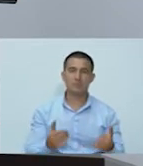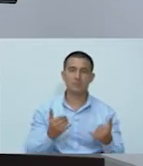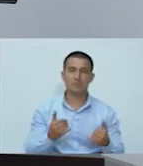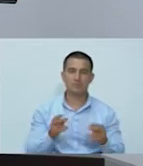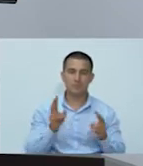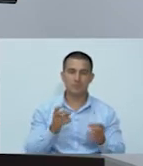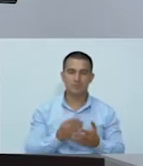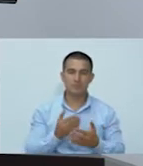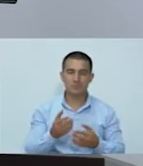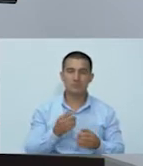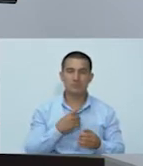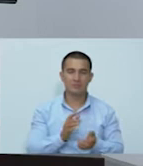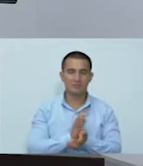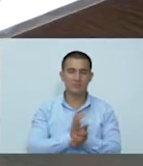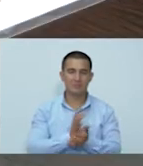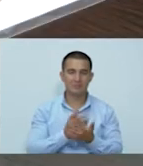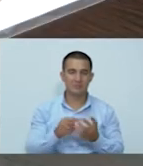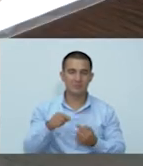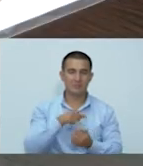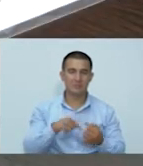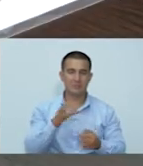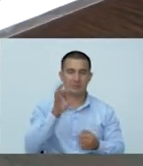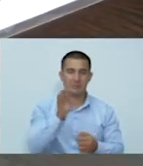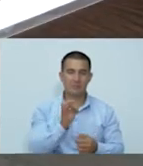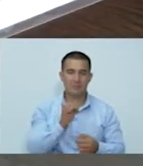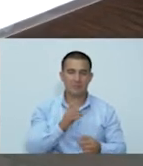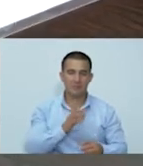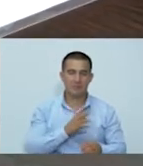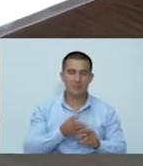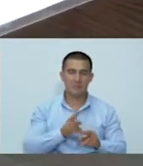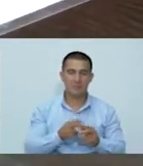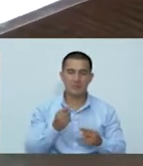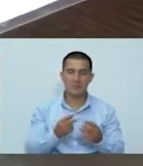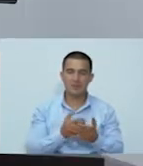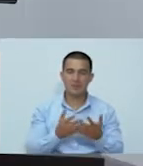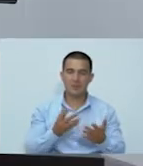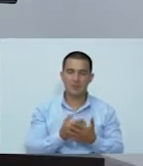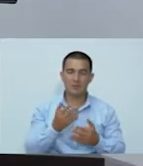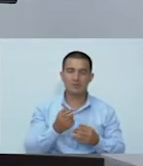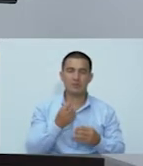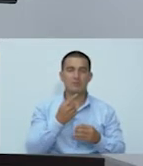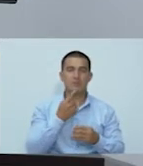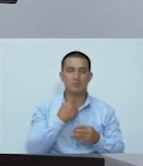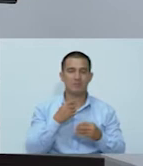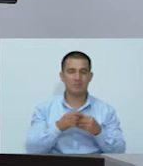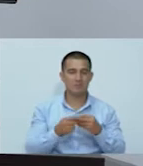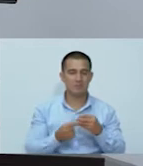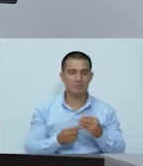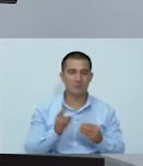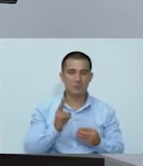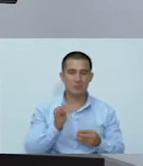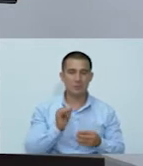mavzuimiz zich aylana elementini qilamiz va bu elementdan qulupnay yasashga harakat qilib